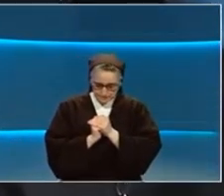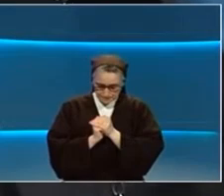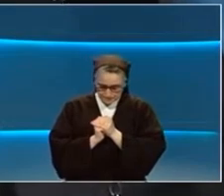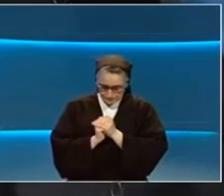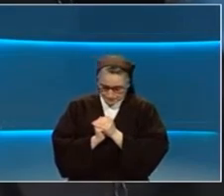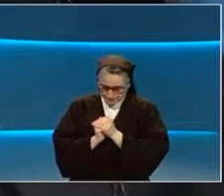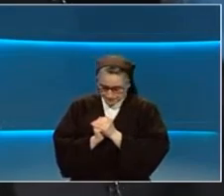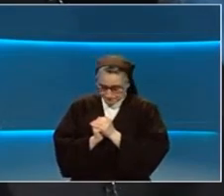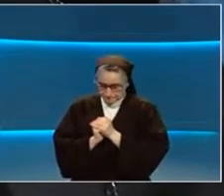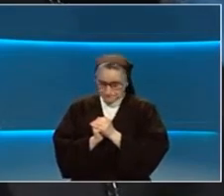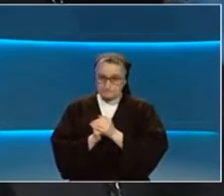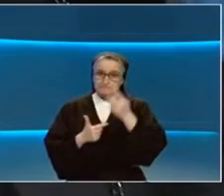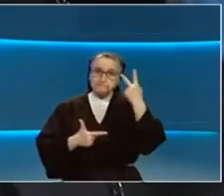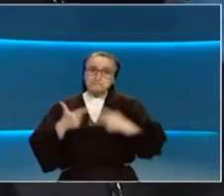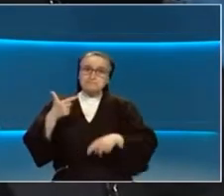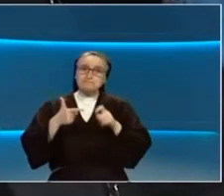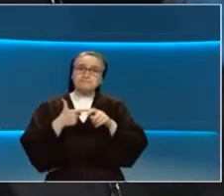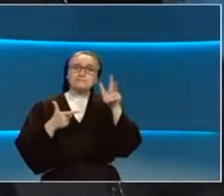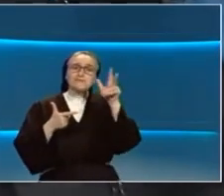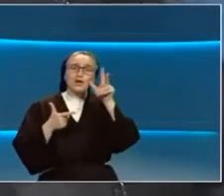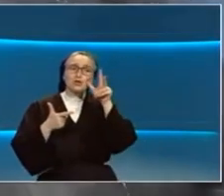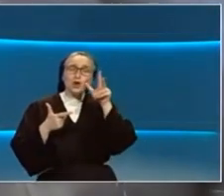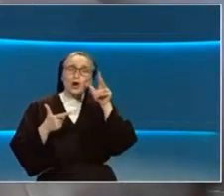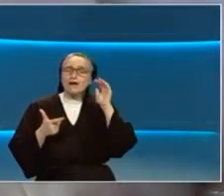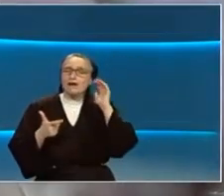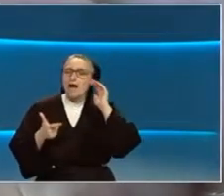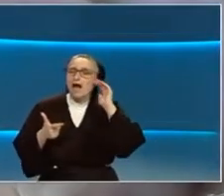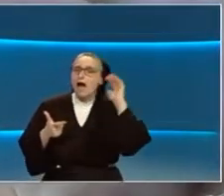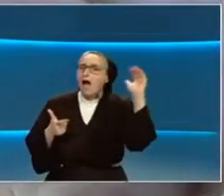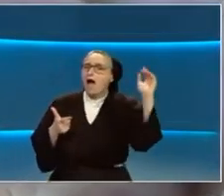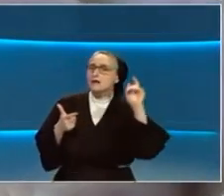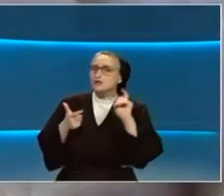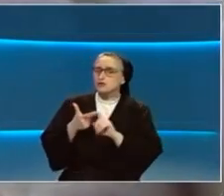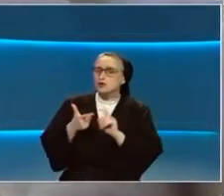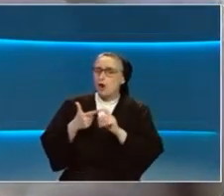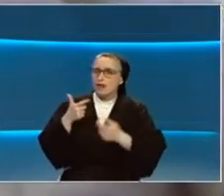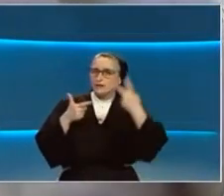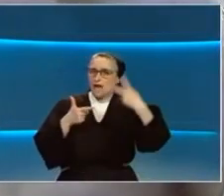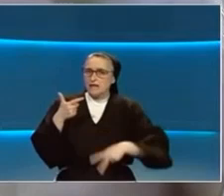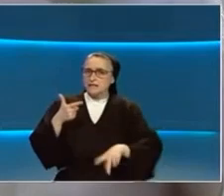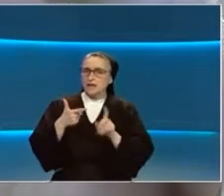두 번째는 복음의 그 여인들은 들었습니다.